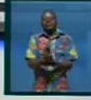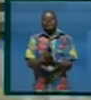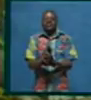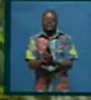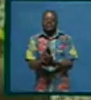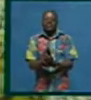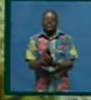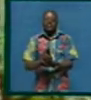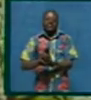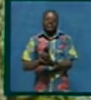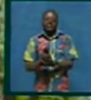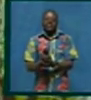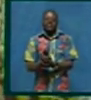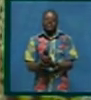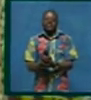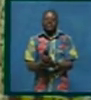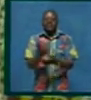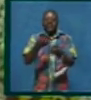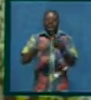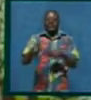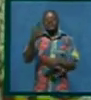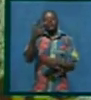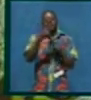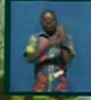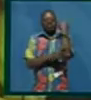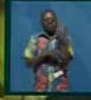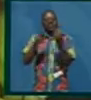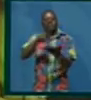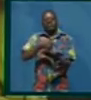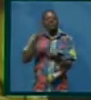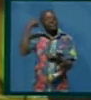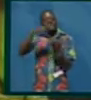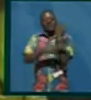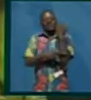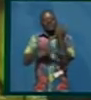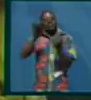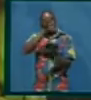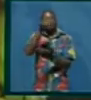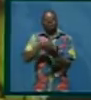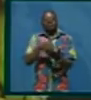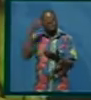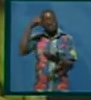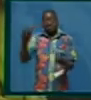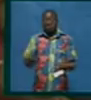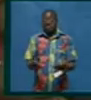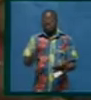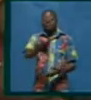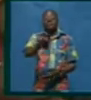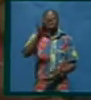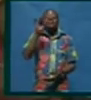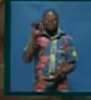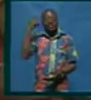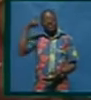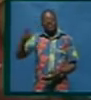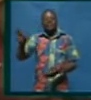Koulibaly. Venues des trois provinces de la région du Centre-Nord, ces femmes sont là pour identifier et synthétiser